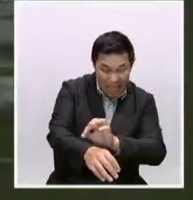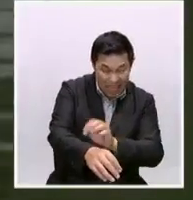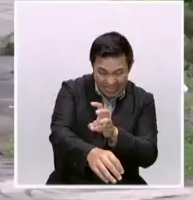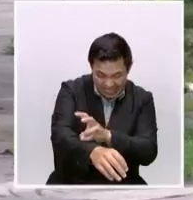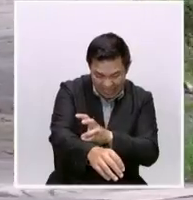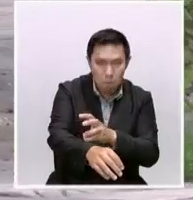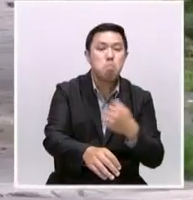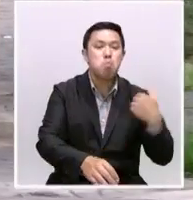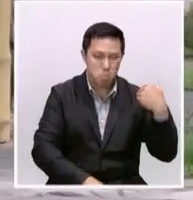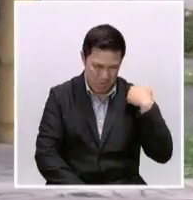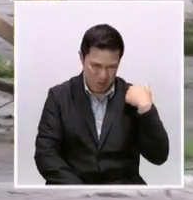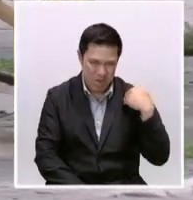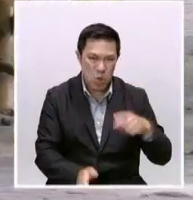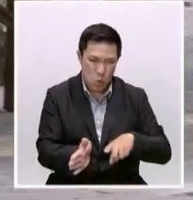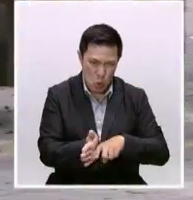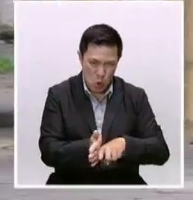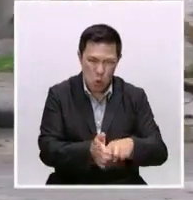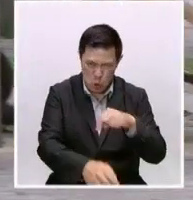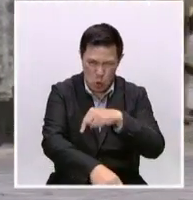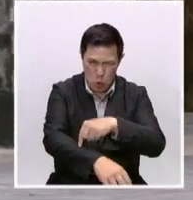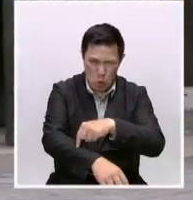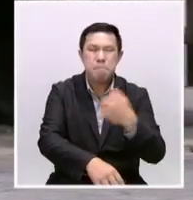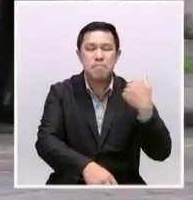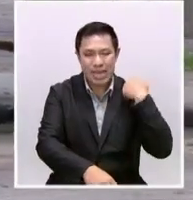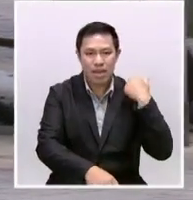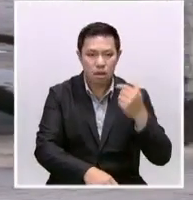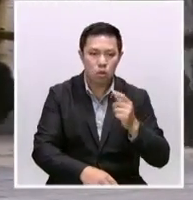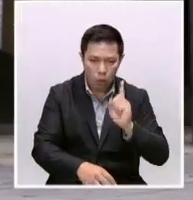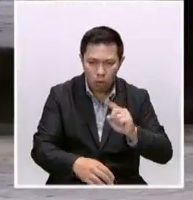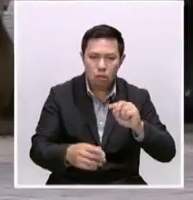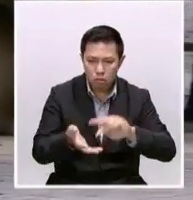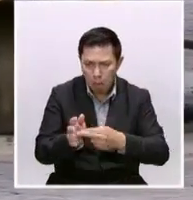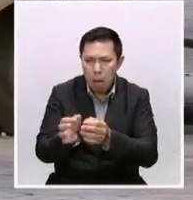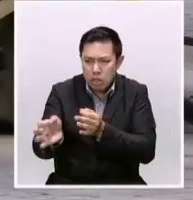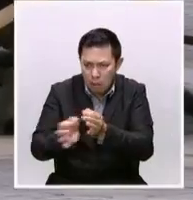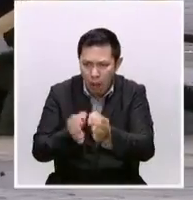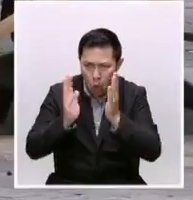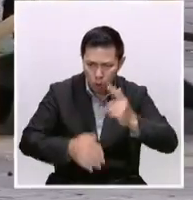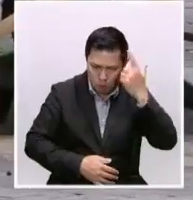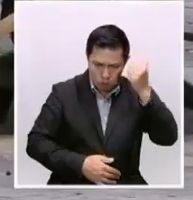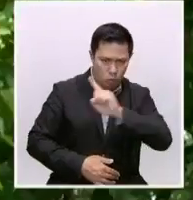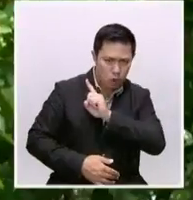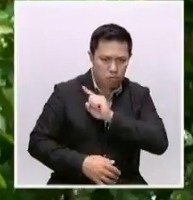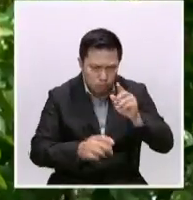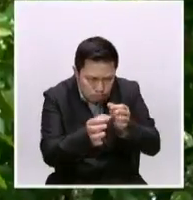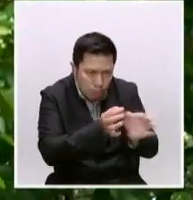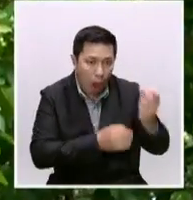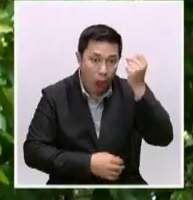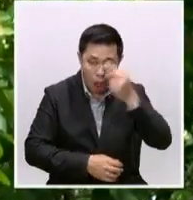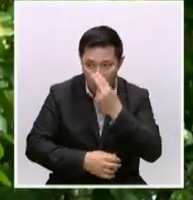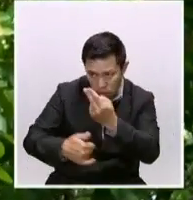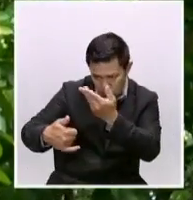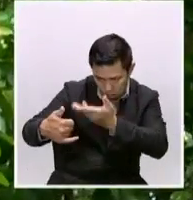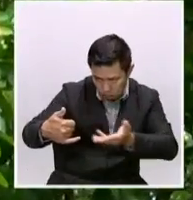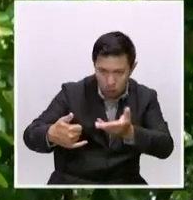แผลยังคงมีเชื้อโรคเนี่ยเยอะอยู่นะคะต้องไปทำความเข้าใจกับนักระบาดวิทยาด้วยก็คือถ้าเจออา